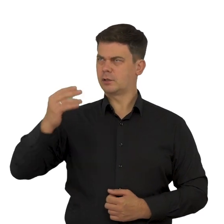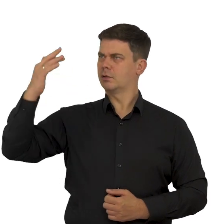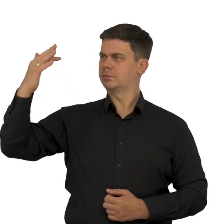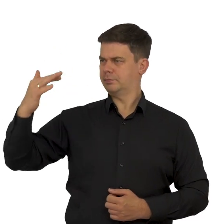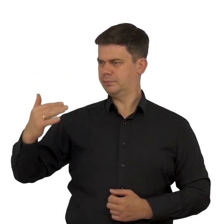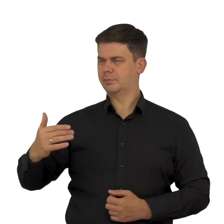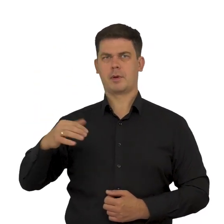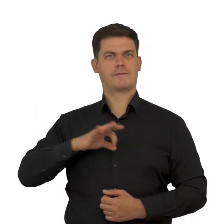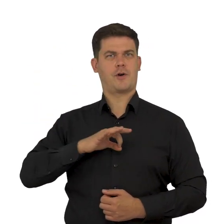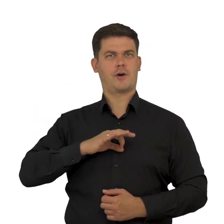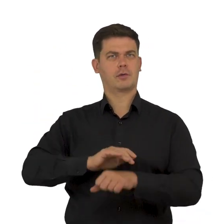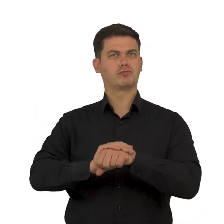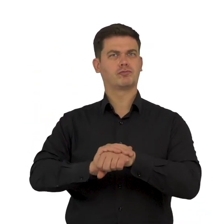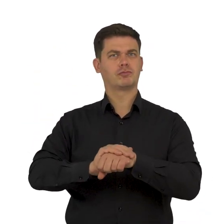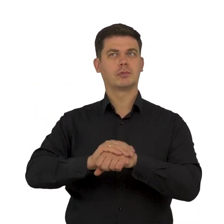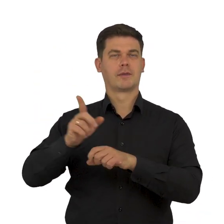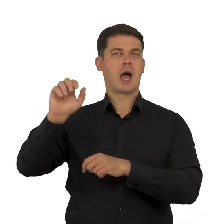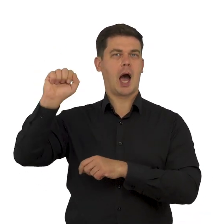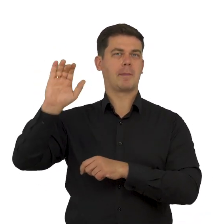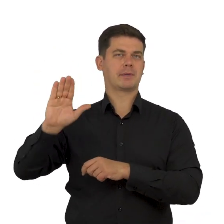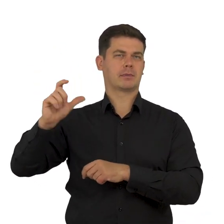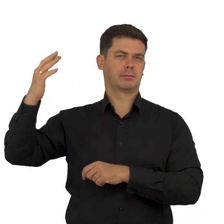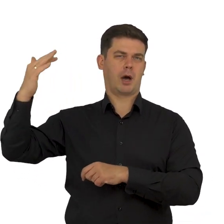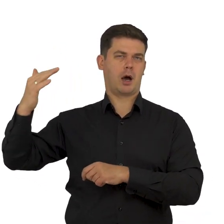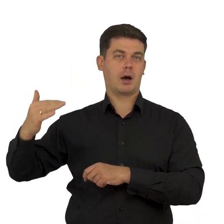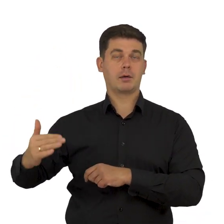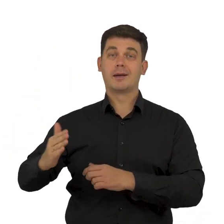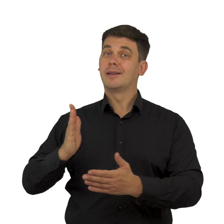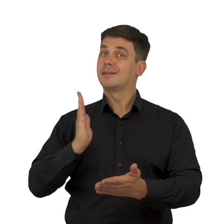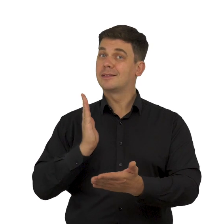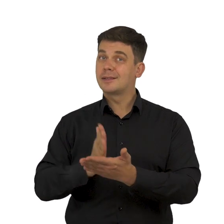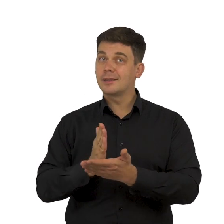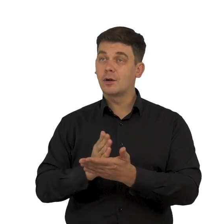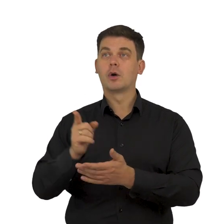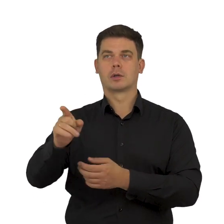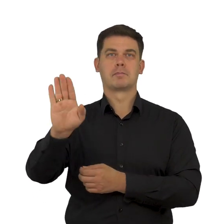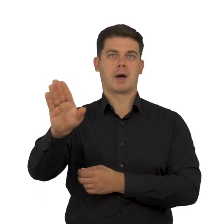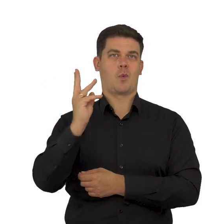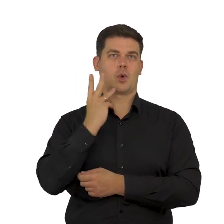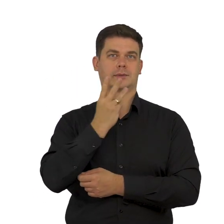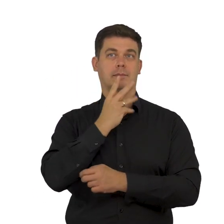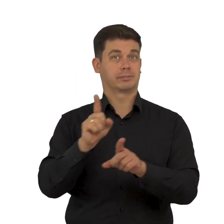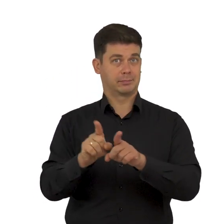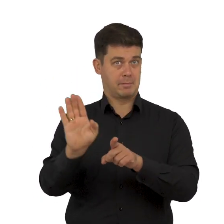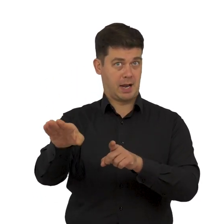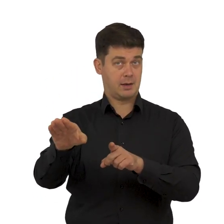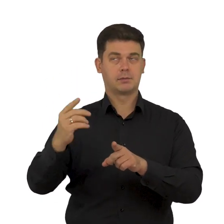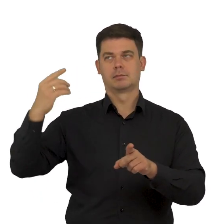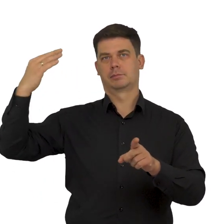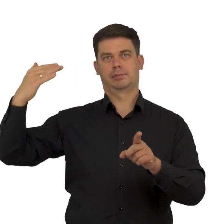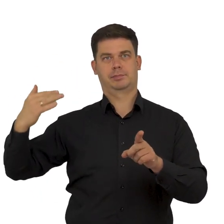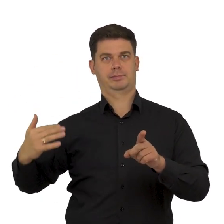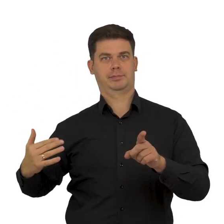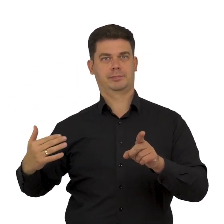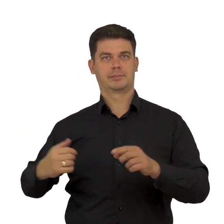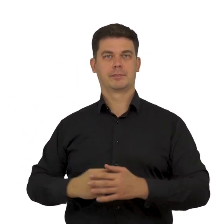Widzimy listę naszych kontaktów w kolejności alfabetycznej, ale tylko tych osób, które mają aplikację WhatsApp na swoich